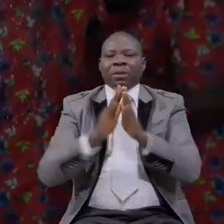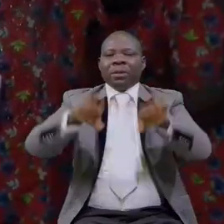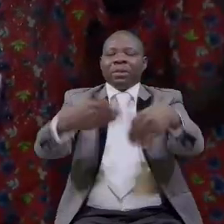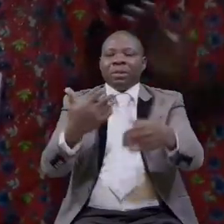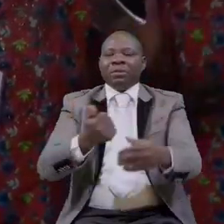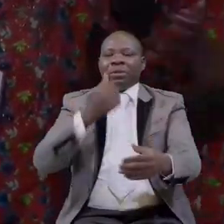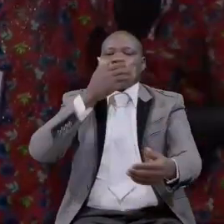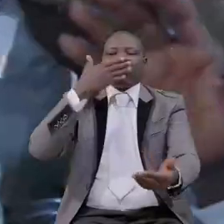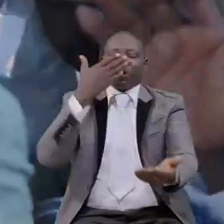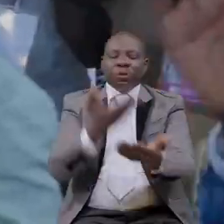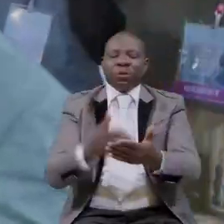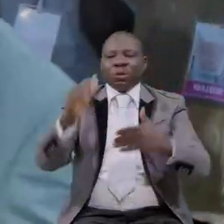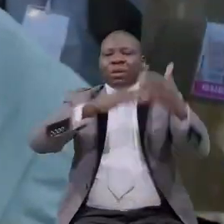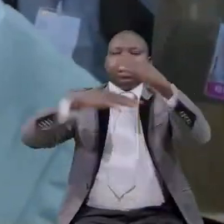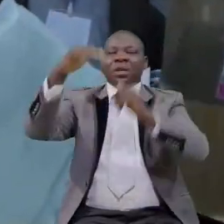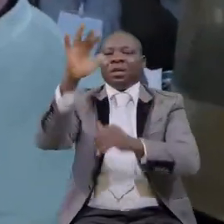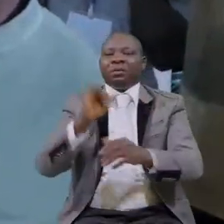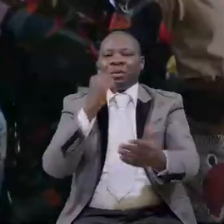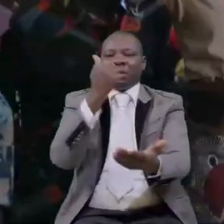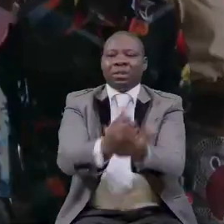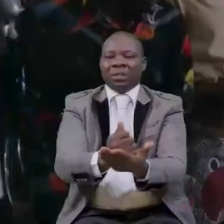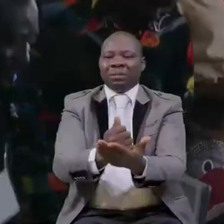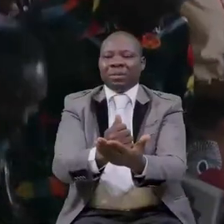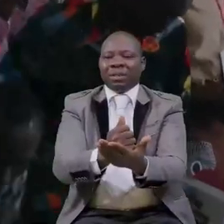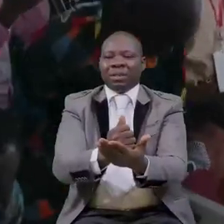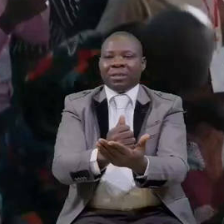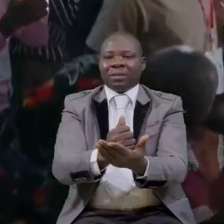Donnez-moi un amen céleste.